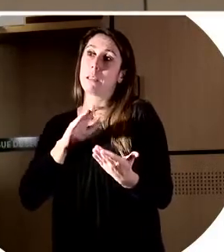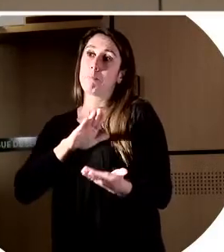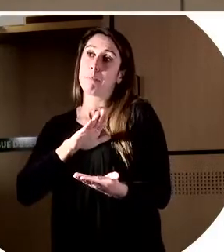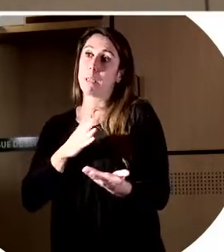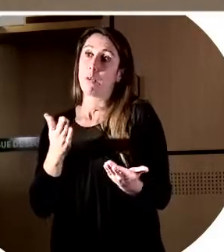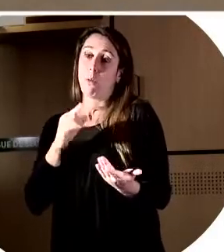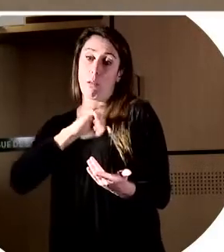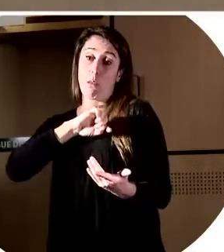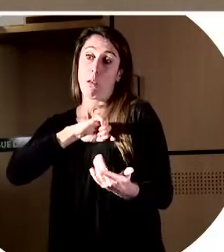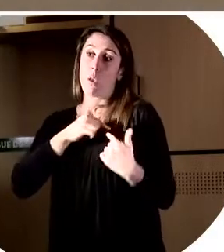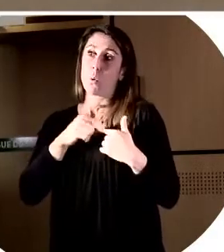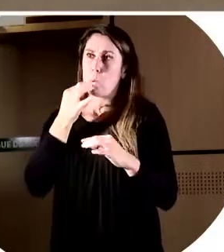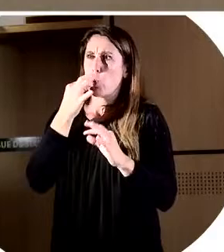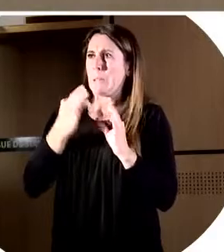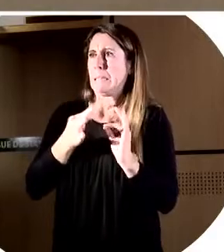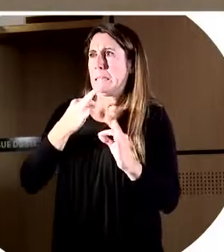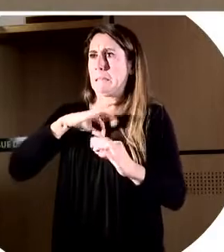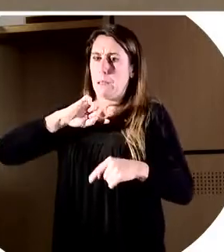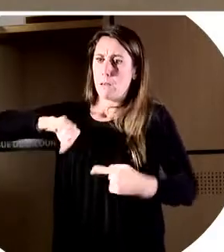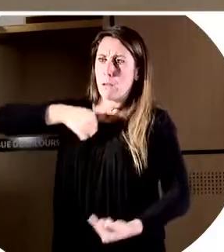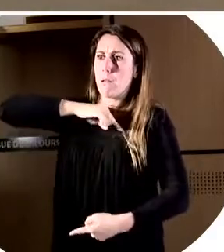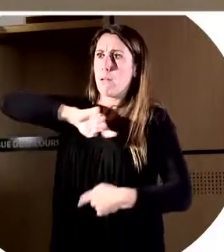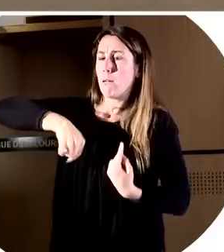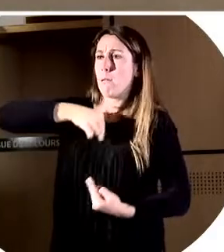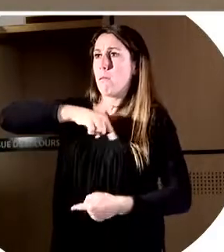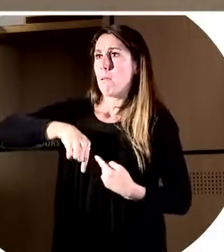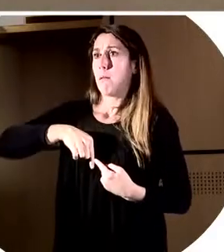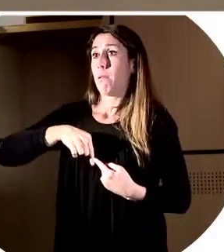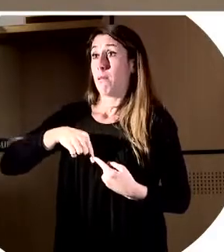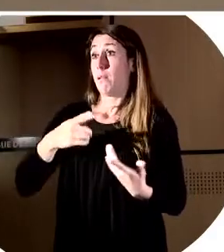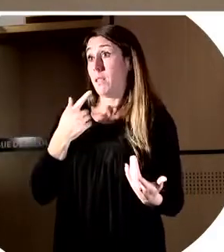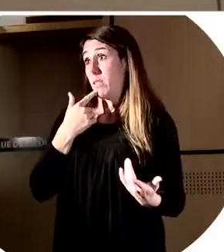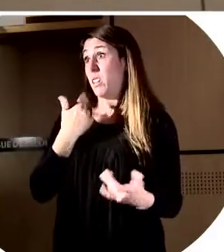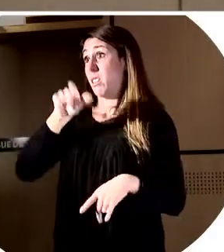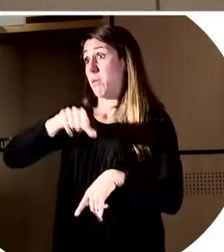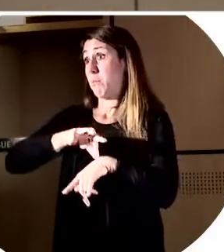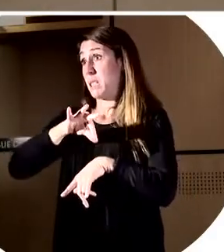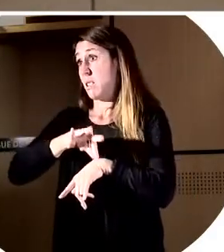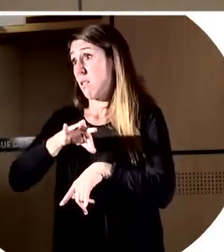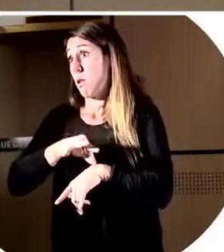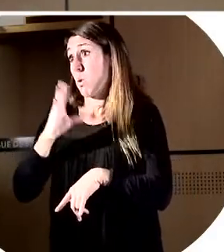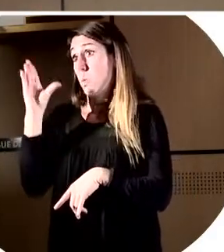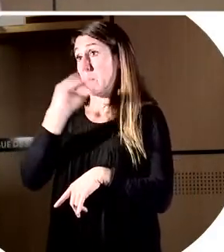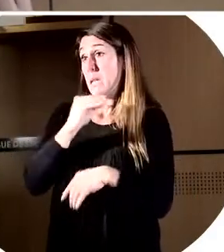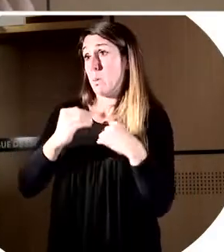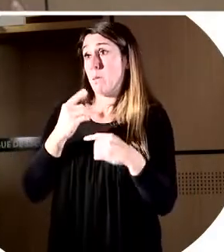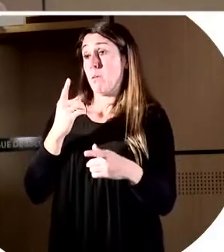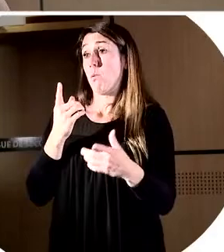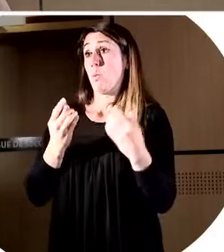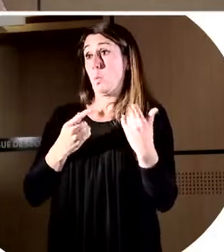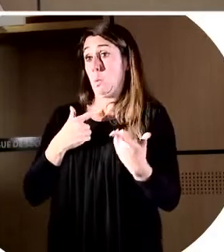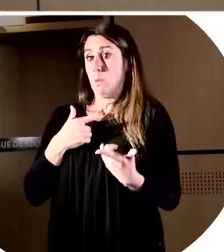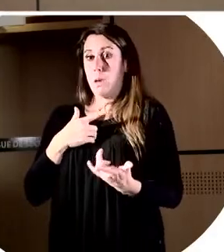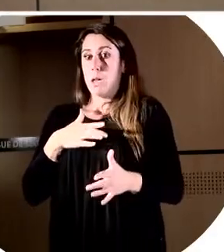chimiothérapies sont souvent très toxiques. Et souvent les patients qui ne prennent pas leurs médicaments sont des patients qui ont des toxicités, qui ont des nausées, qui